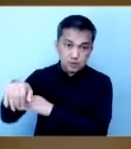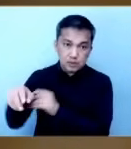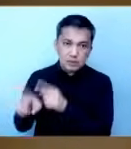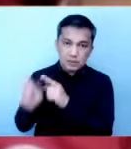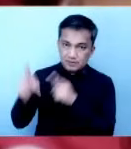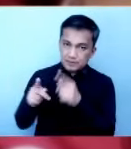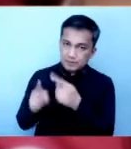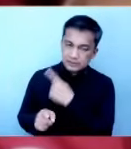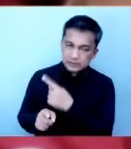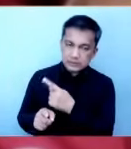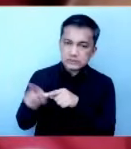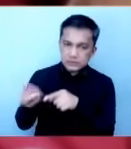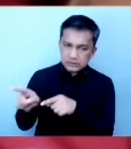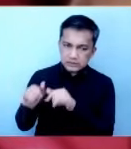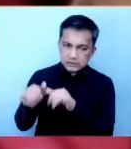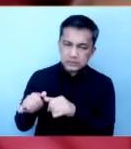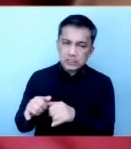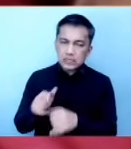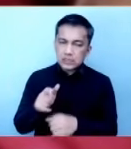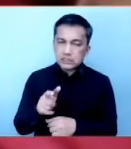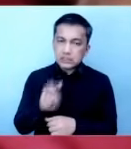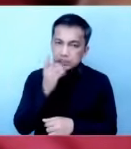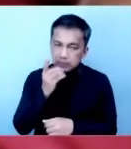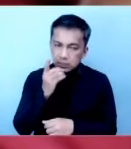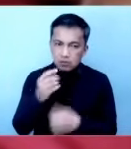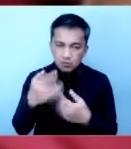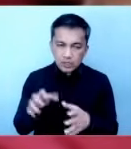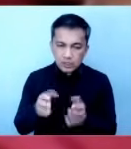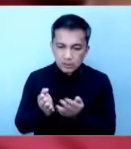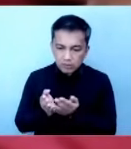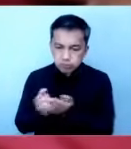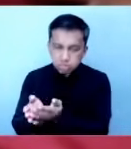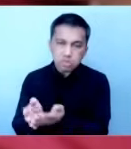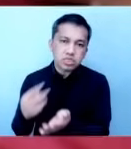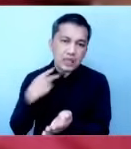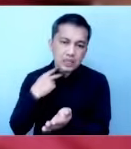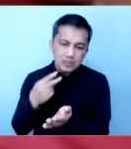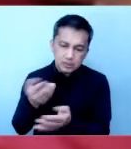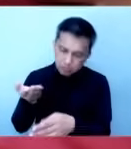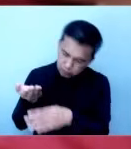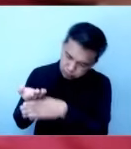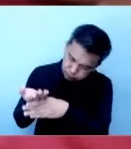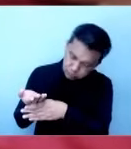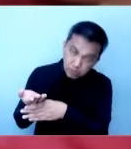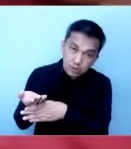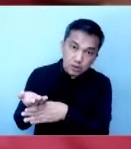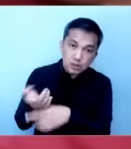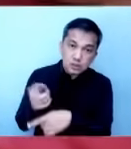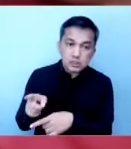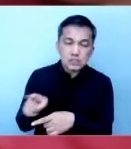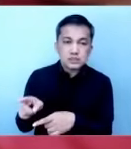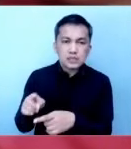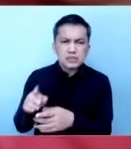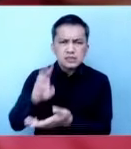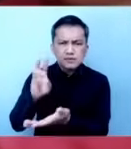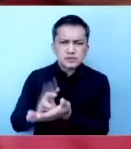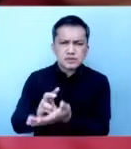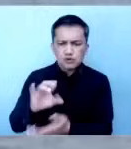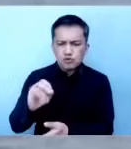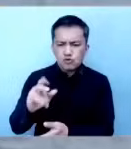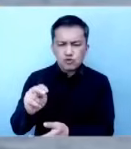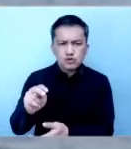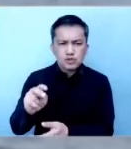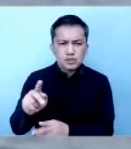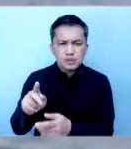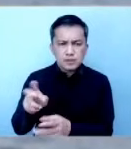Doon na rin sila naghapunan. Yan ay matapos sumadsad kahapon sa karagatang bahagi ng Coron, Palawan, ang passenger vessel